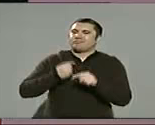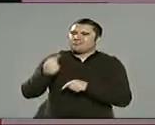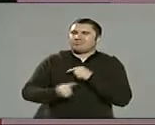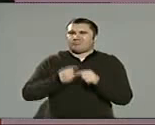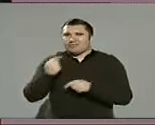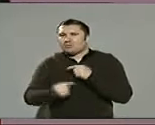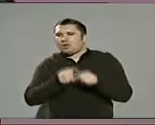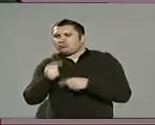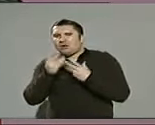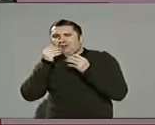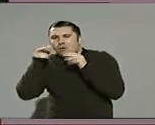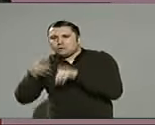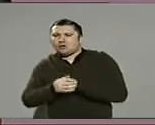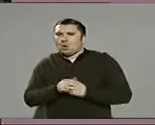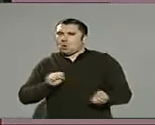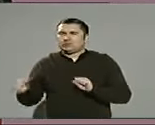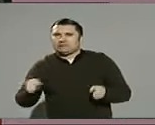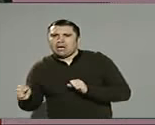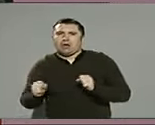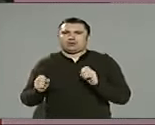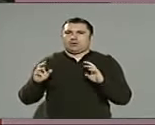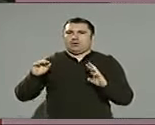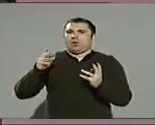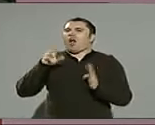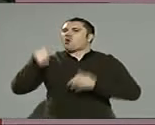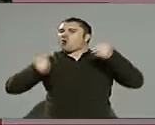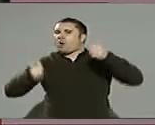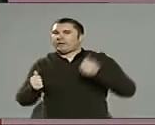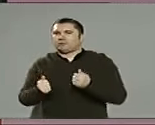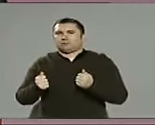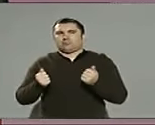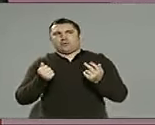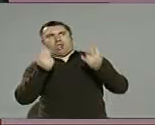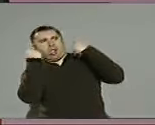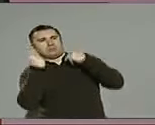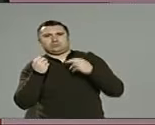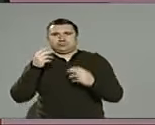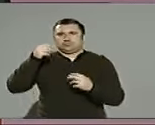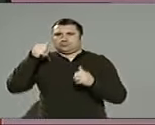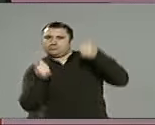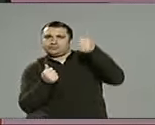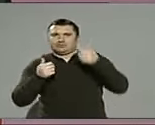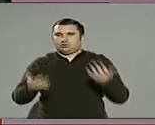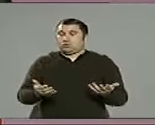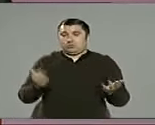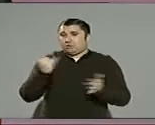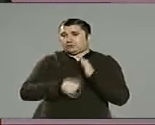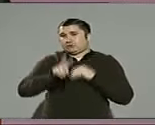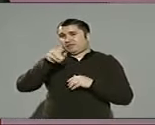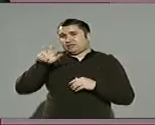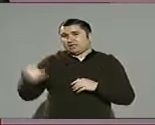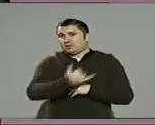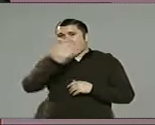Unsicherheit, Konkurrenz und Unterlegenheit in der marktradikalen Welt der letzten 20, 30 Jahre hat viel von